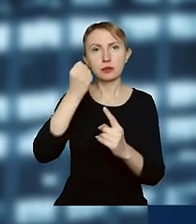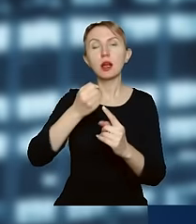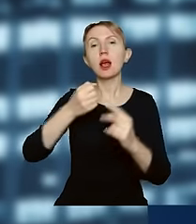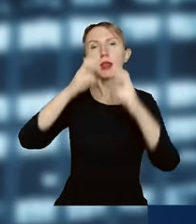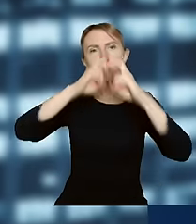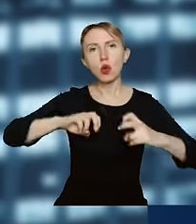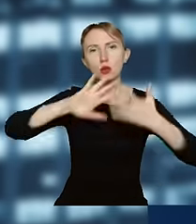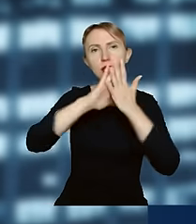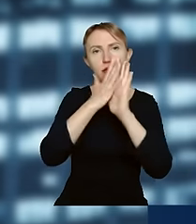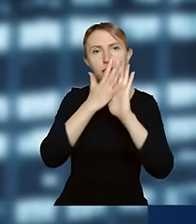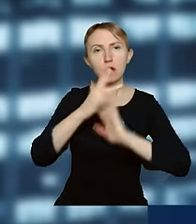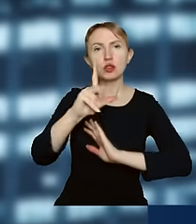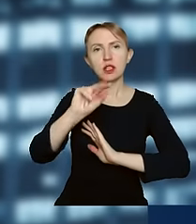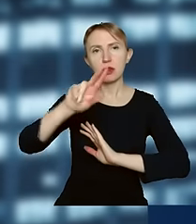oraz